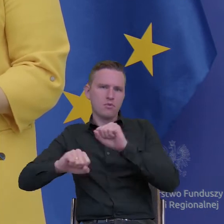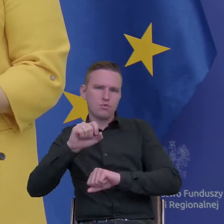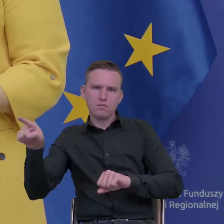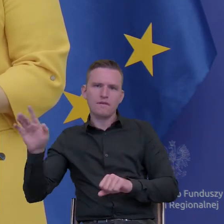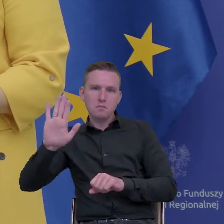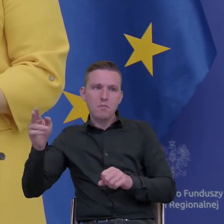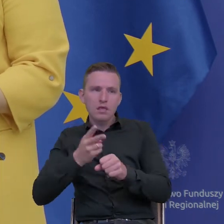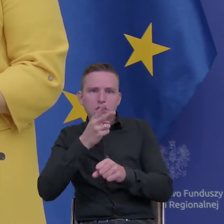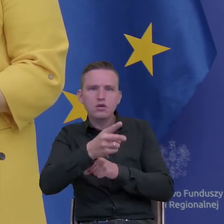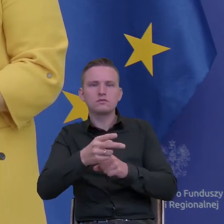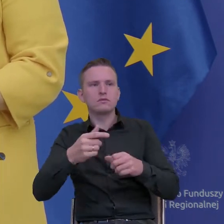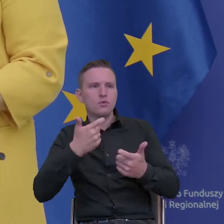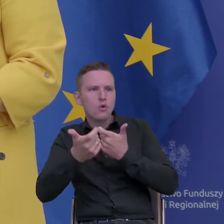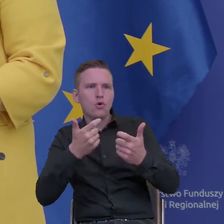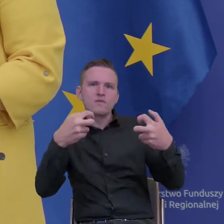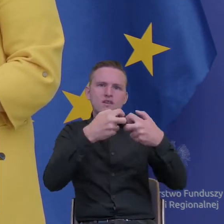idea